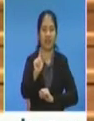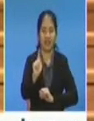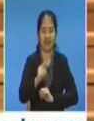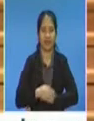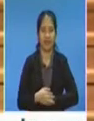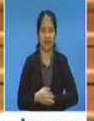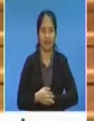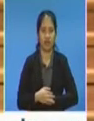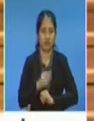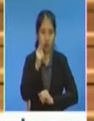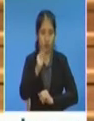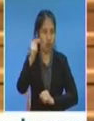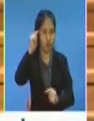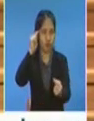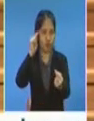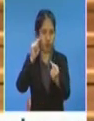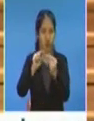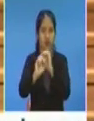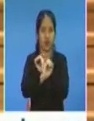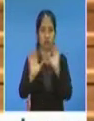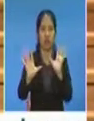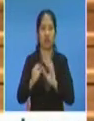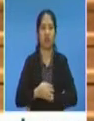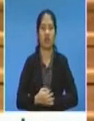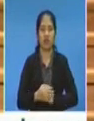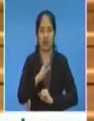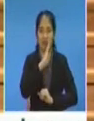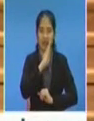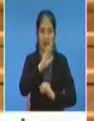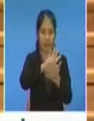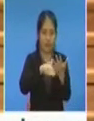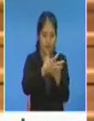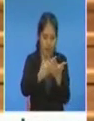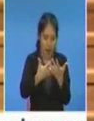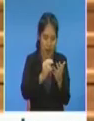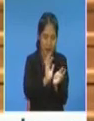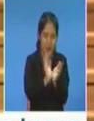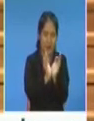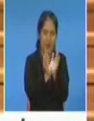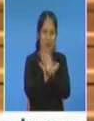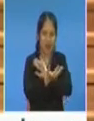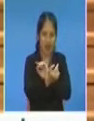ป้าต้องชัดเจนครับถ้าหากว่าแผนการปฏิรูปยิงไม่โดนเป้า